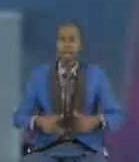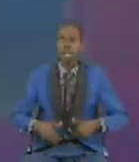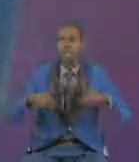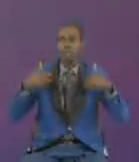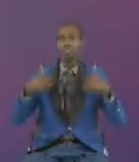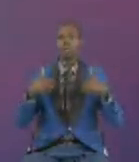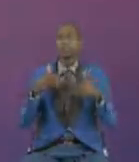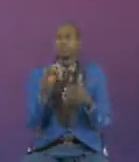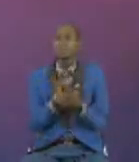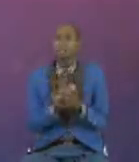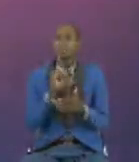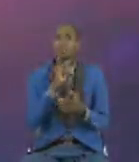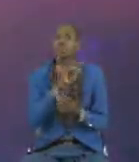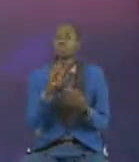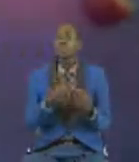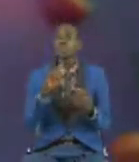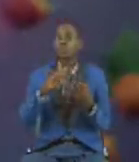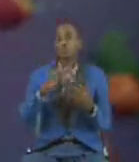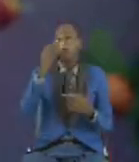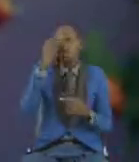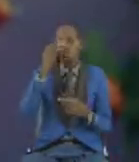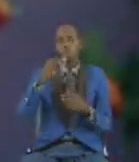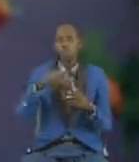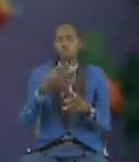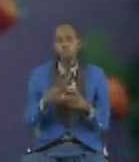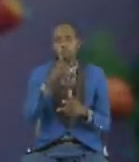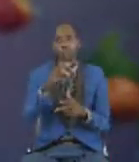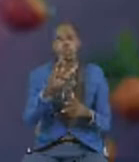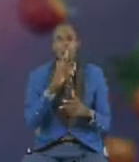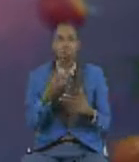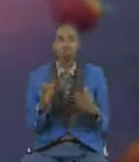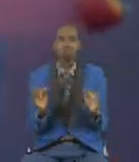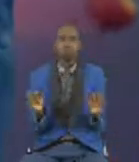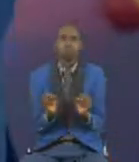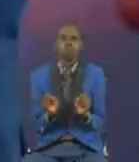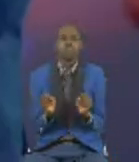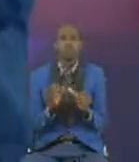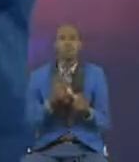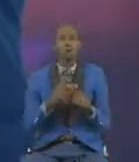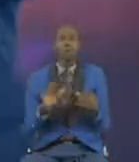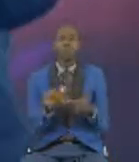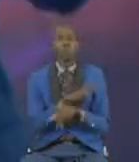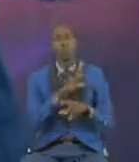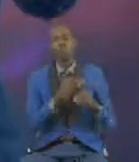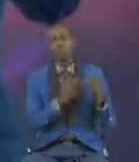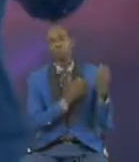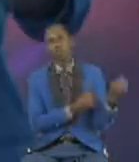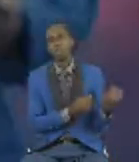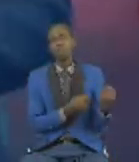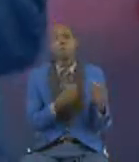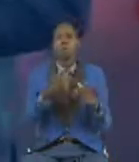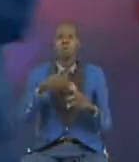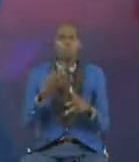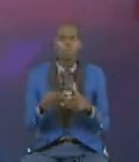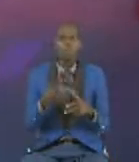en ce moment qu'il faut savoir si vous êtes timide ou courageux. C'est en ce moment qu'il faut savoir si vous êtes